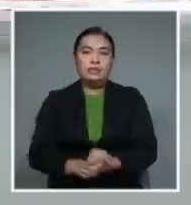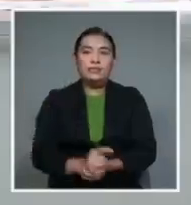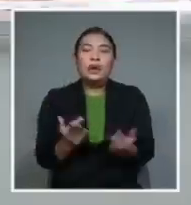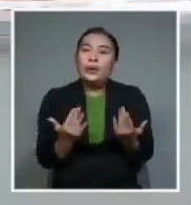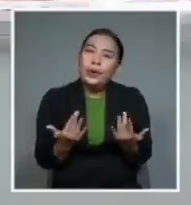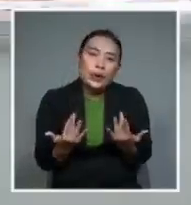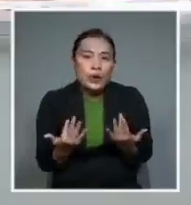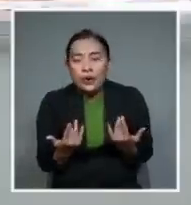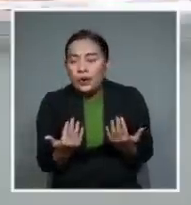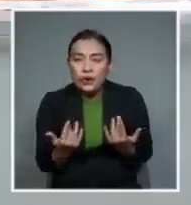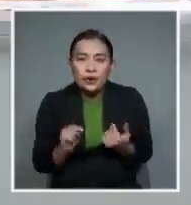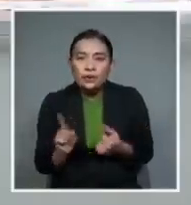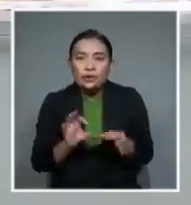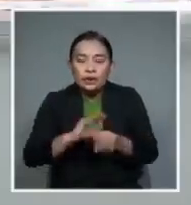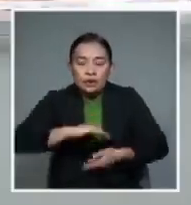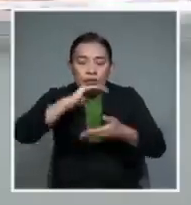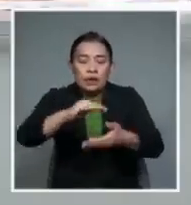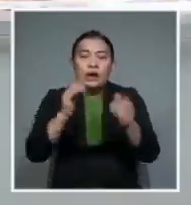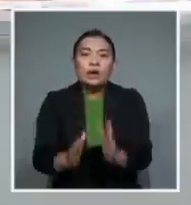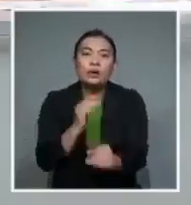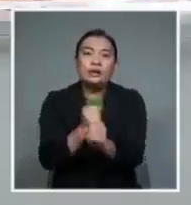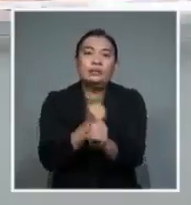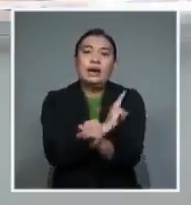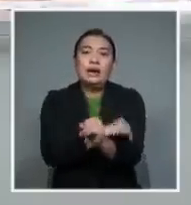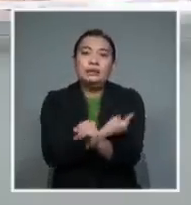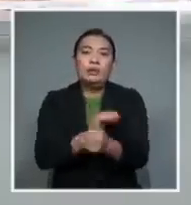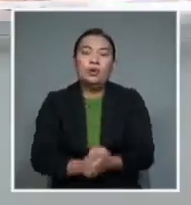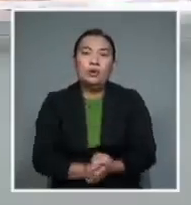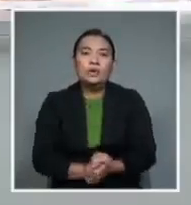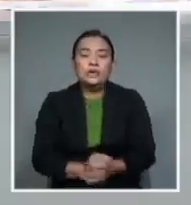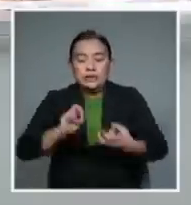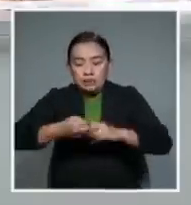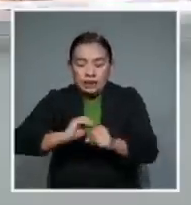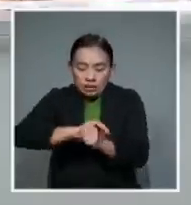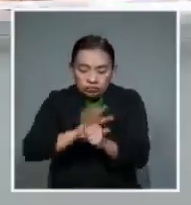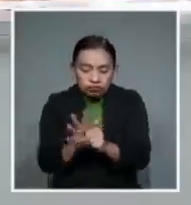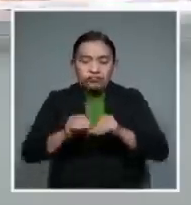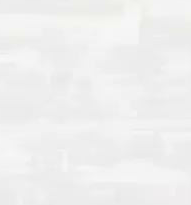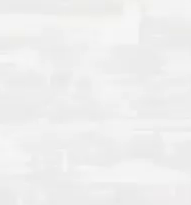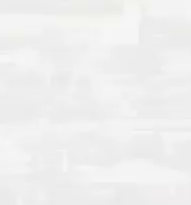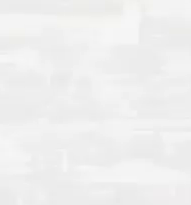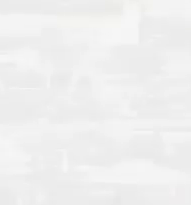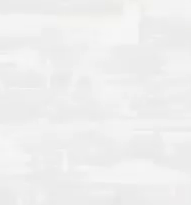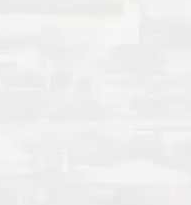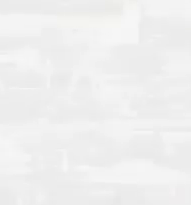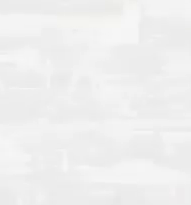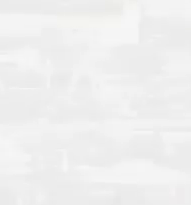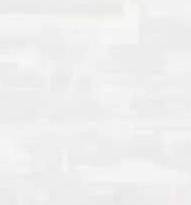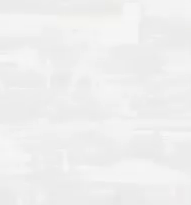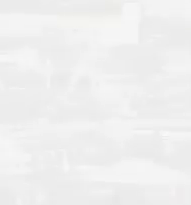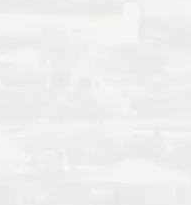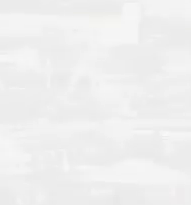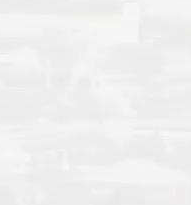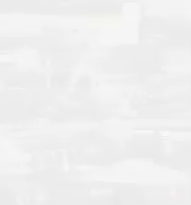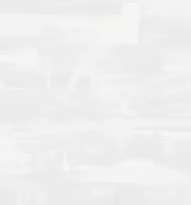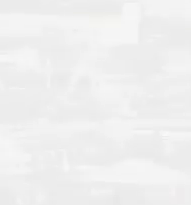ากากอนามัยล็อตแรกที่จะส่งต่อไปยังบุคลากรทางการแพทย์ท่ามกลางสถานการณ์การระบาดของโควิด-19นะคะ ขอบคุณที่ติดตาม